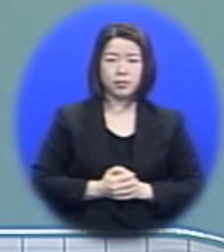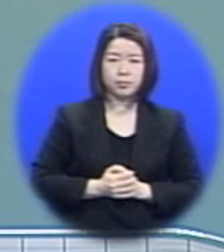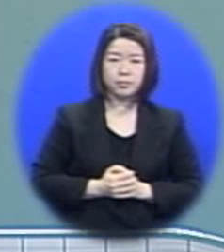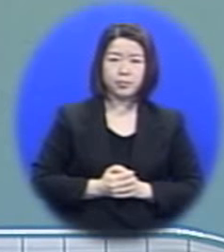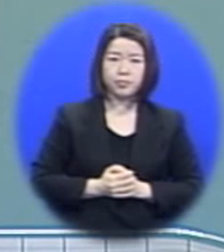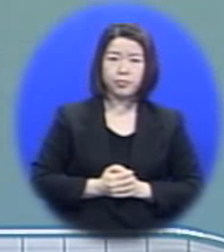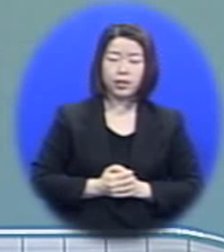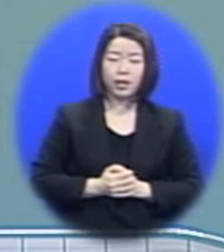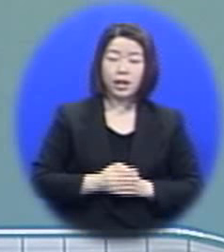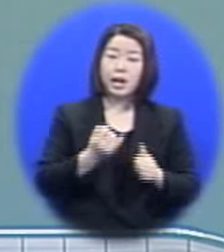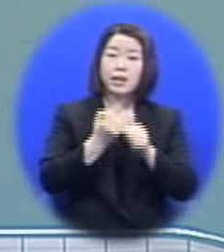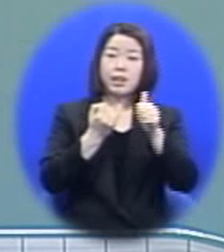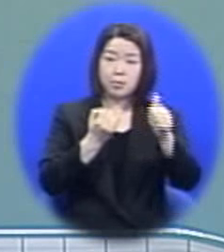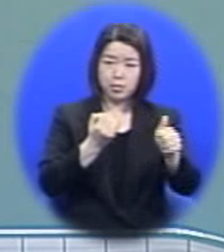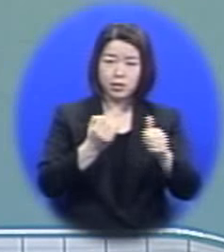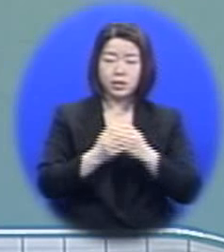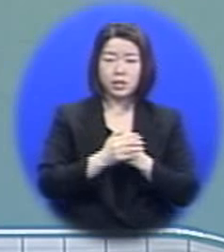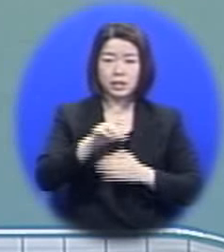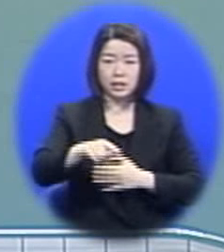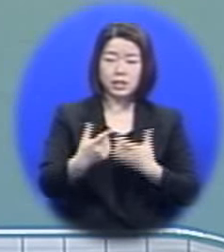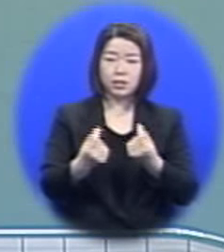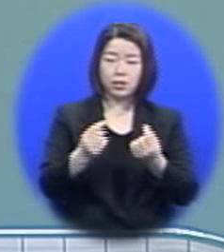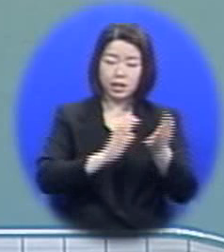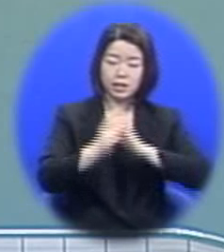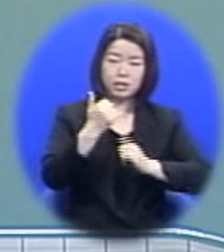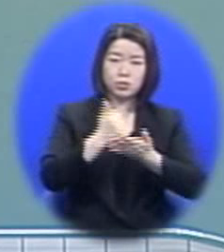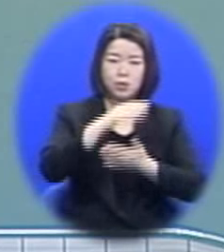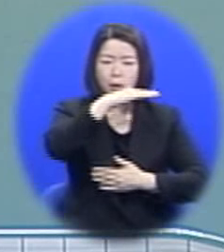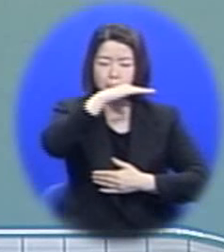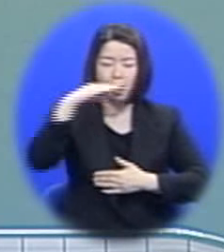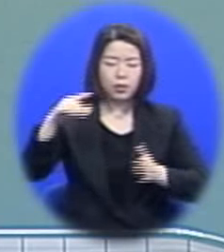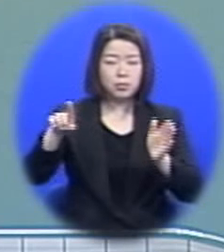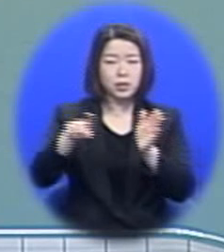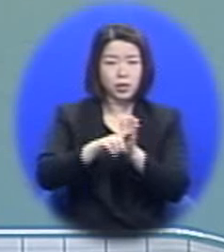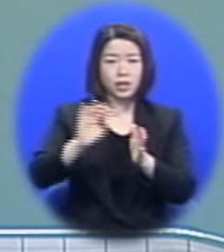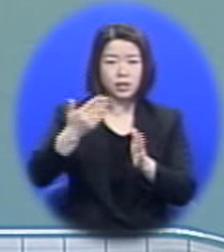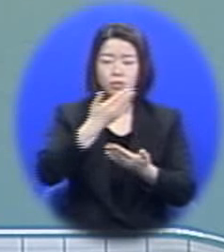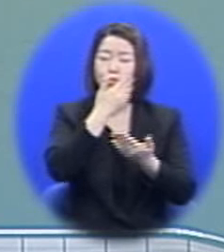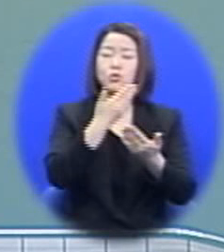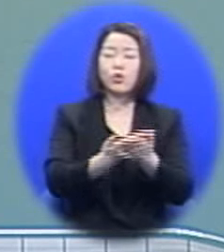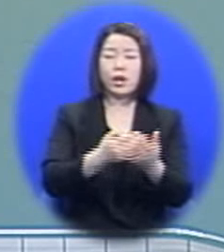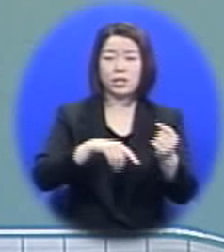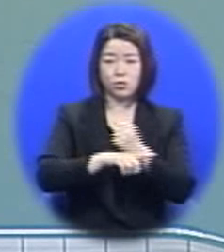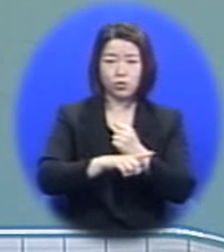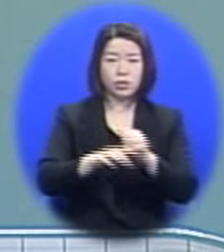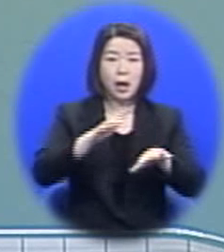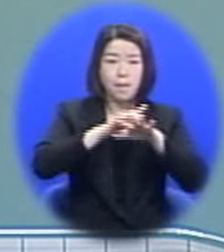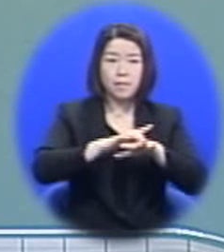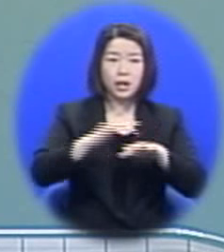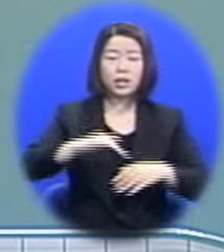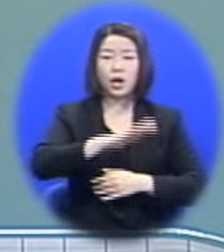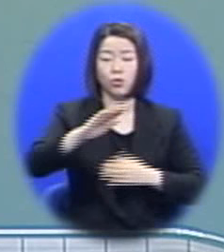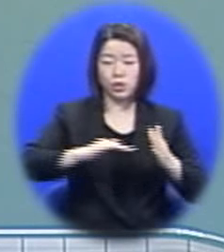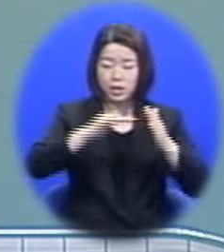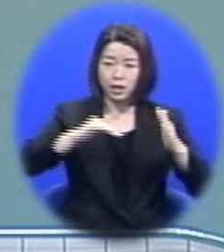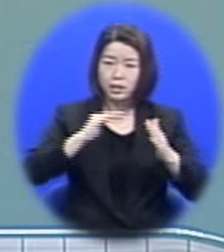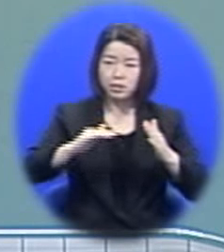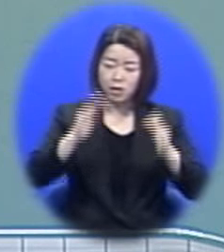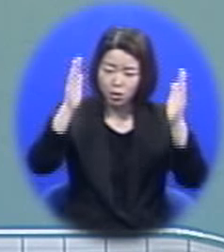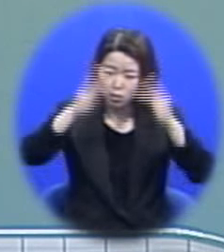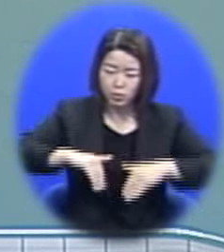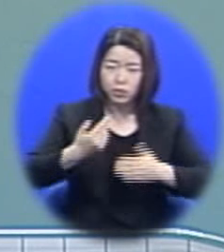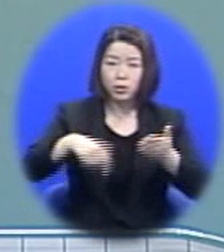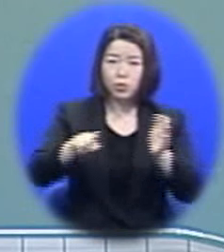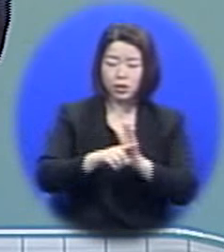거예요. 남편이 이렇게 예수를 바로 믿어야 되는 중요한 이유는 마귀가 우리 가정을 무너뜨리려고 역사하기